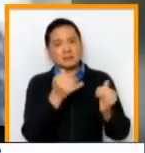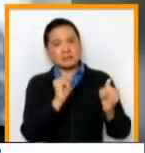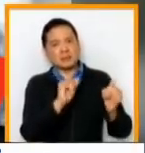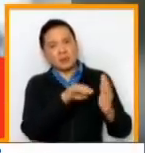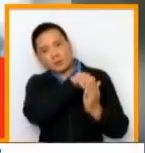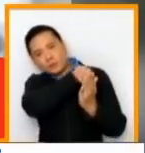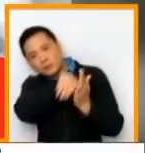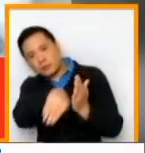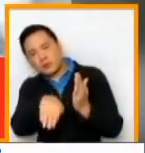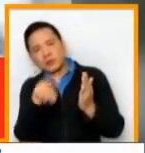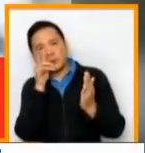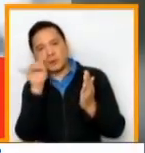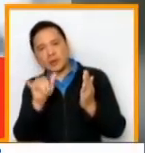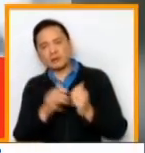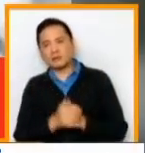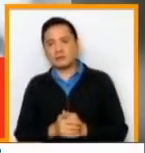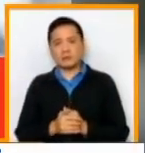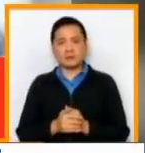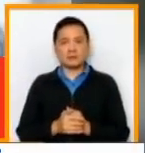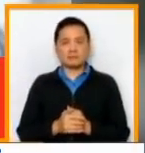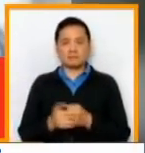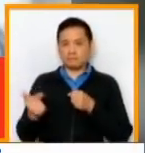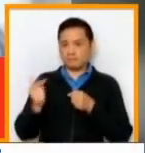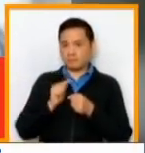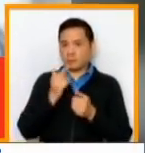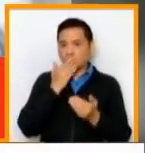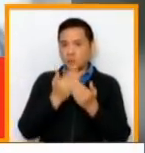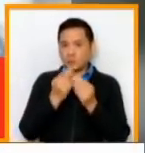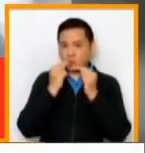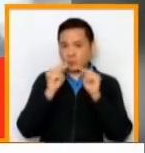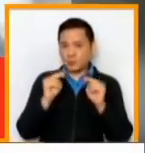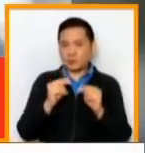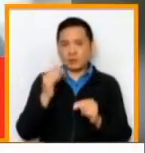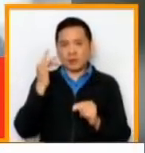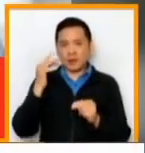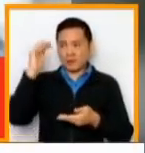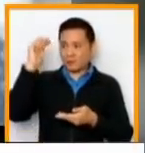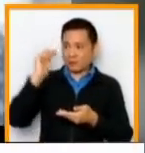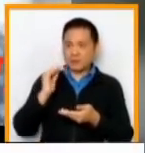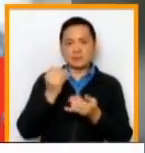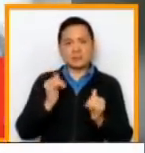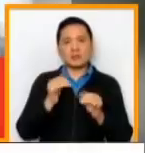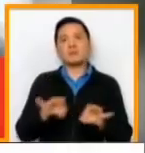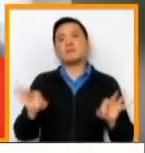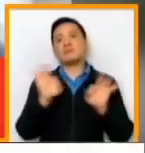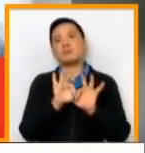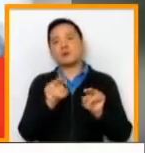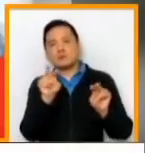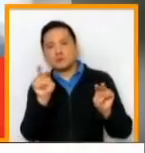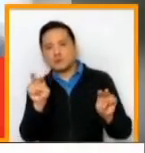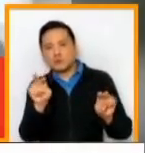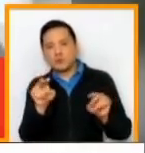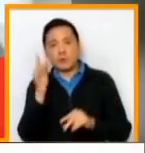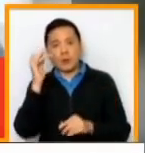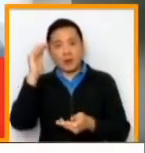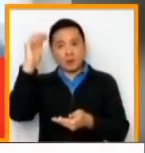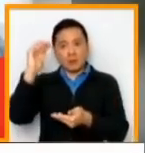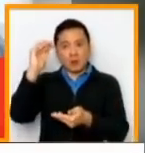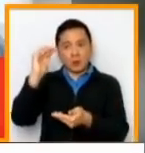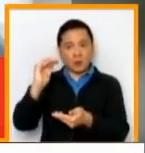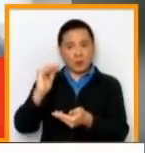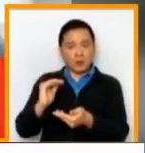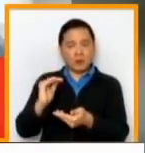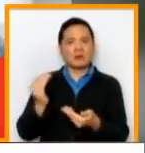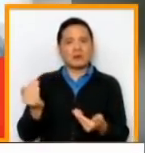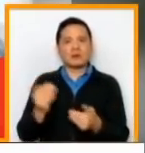Pero pag bumabagal nga, tama ka, yun ay higit nating pinabantayan kasi yung pagbagal na yun, posibleng makita natin from a